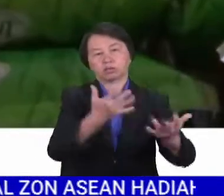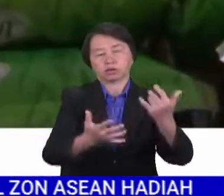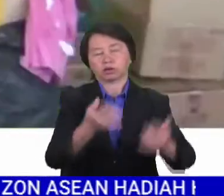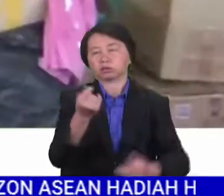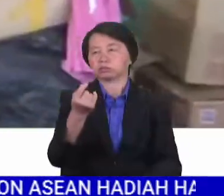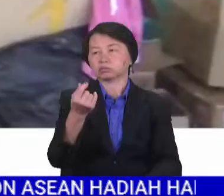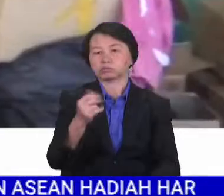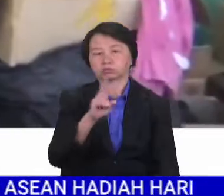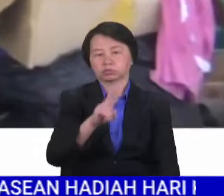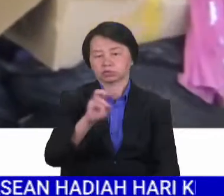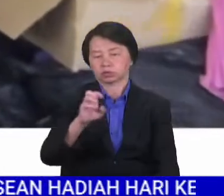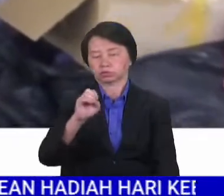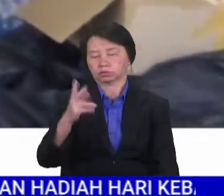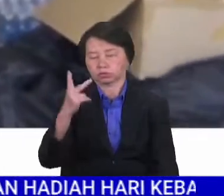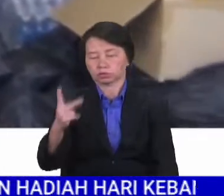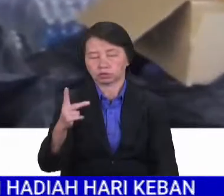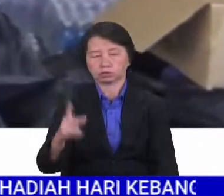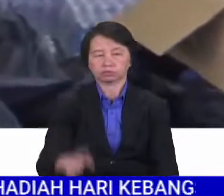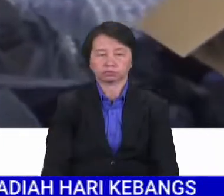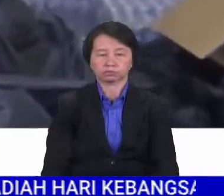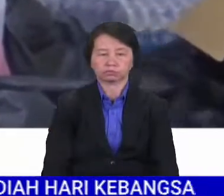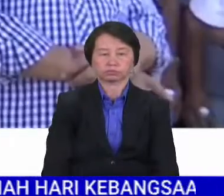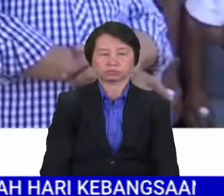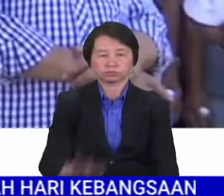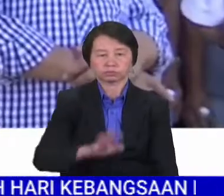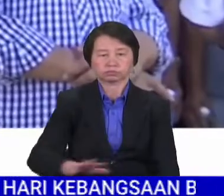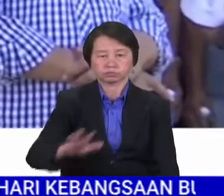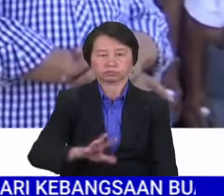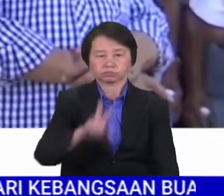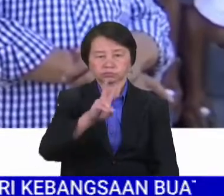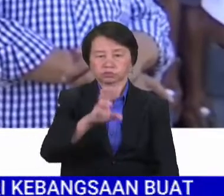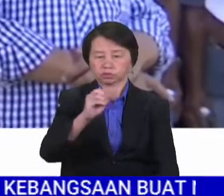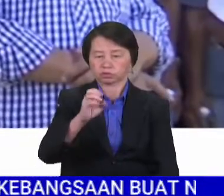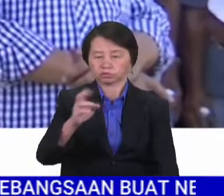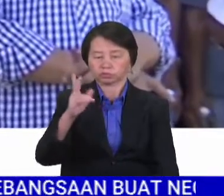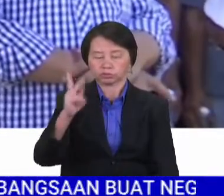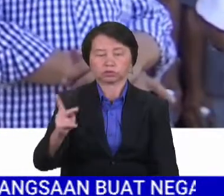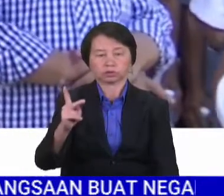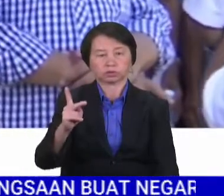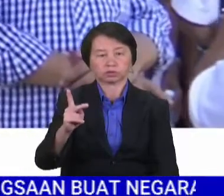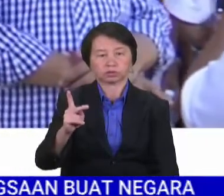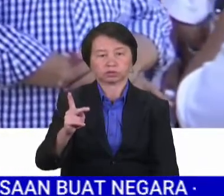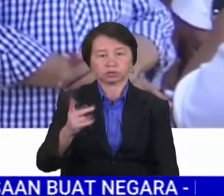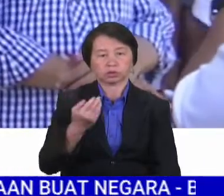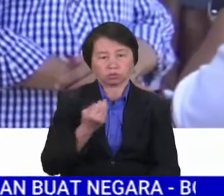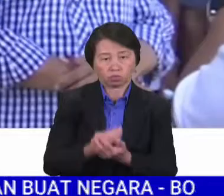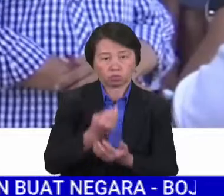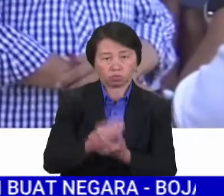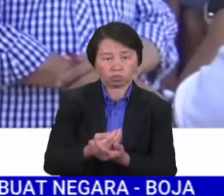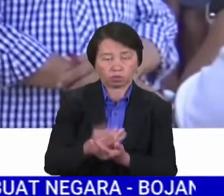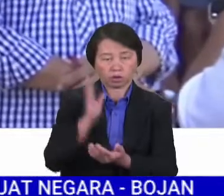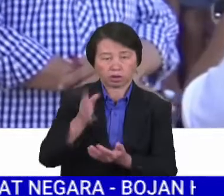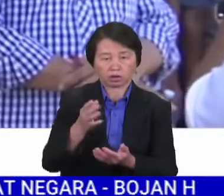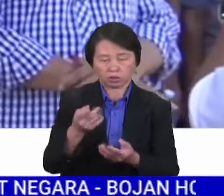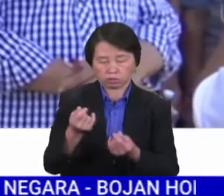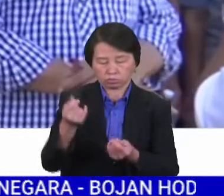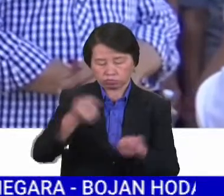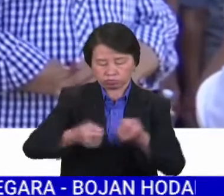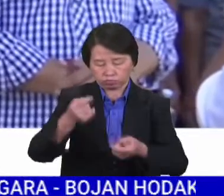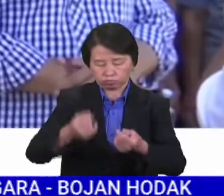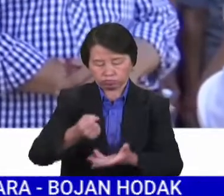hampir 250mb Coral dekat E250 ingat ke Karawang ini akan dimasukkan dalam